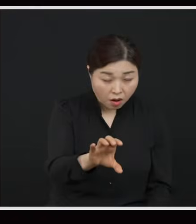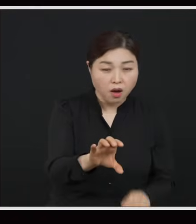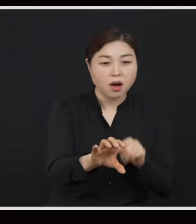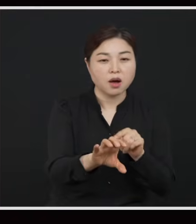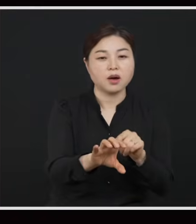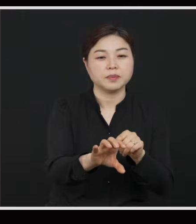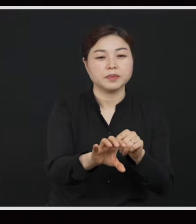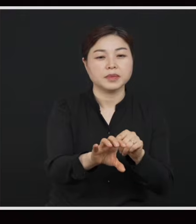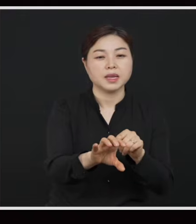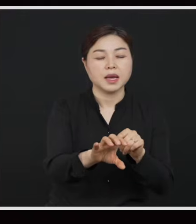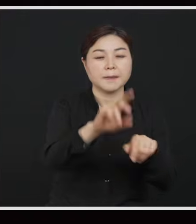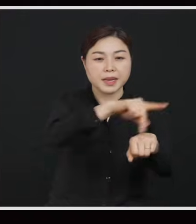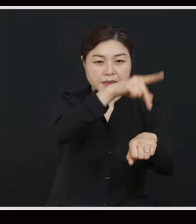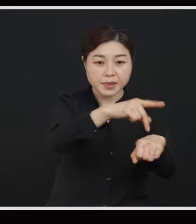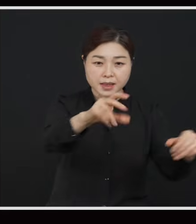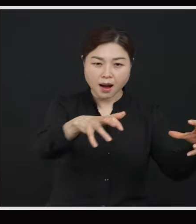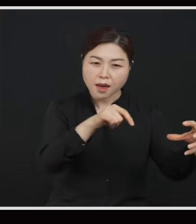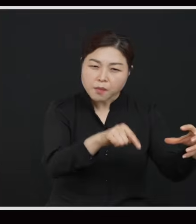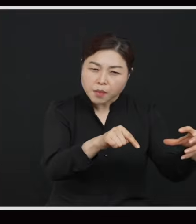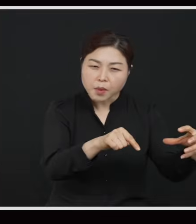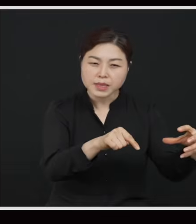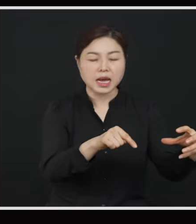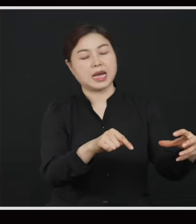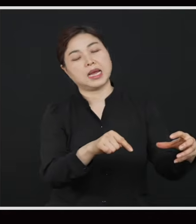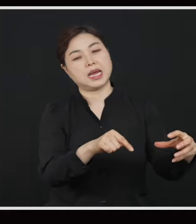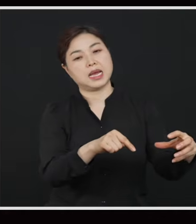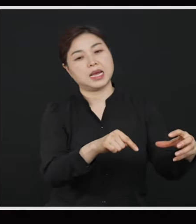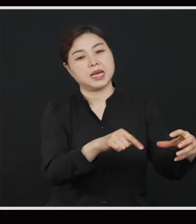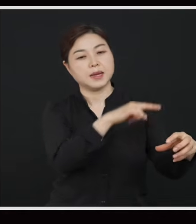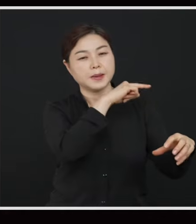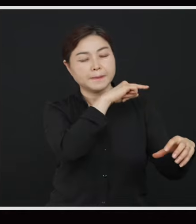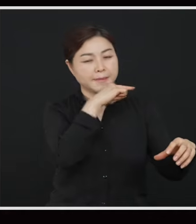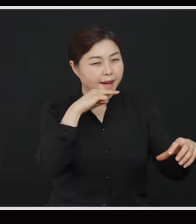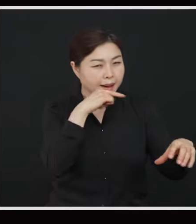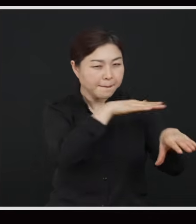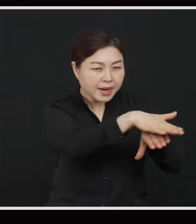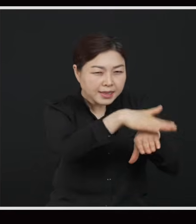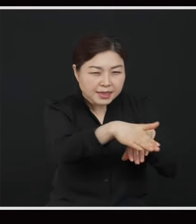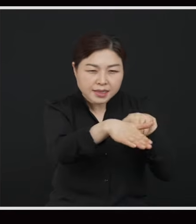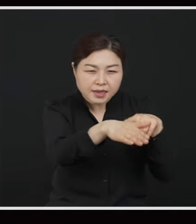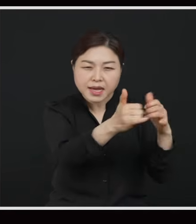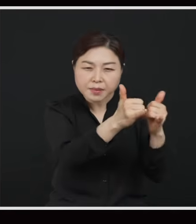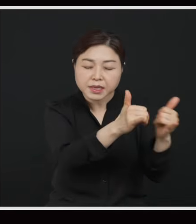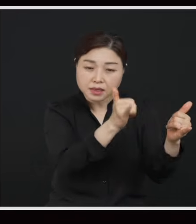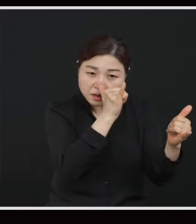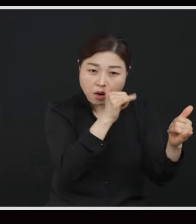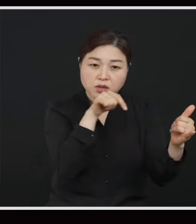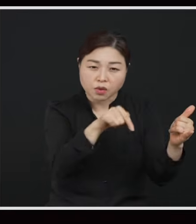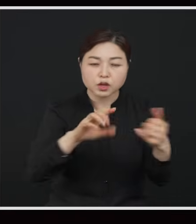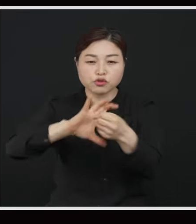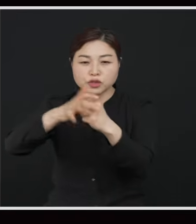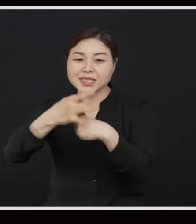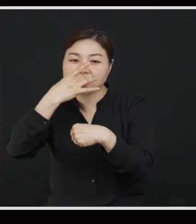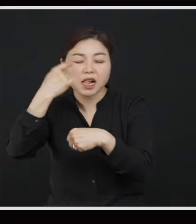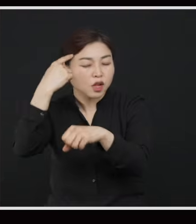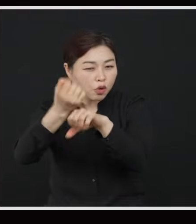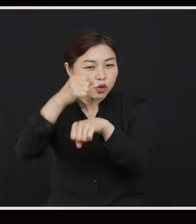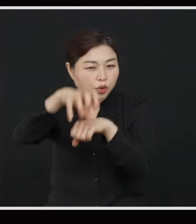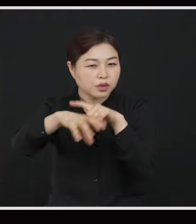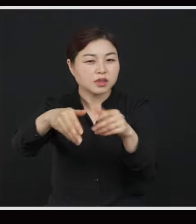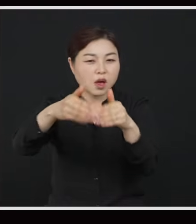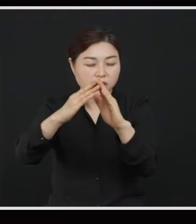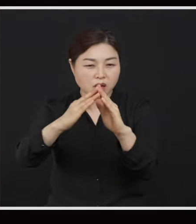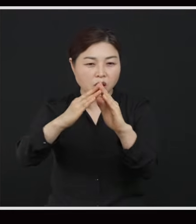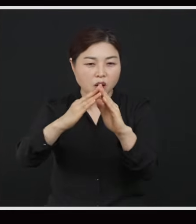역시 미국이 필리핀에 보니까 공산주의 게릴라들이 있거든요. 그래서 거기에 국제쌀연구소를 만들어서